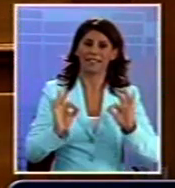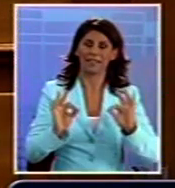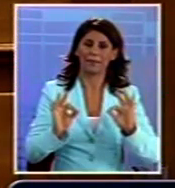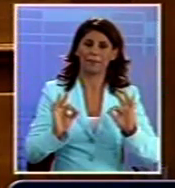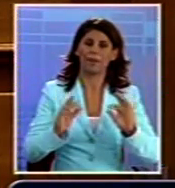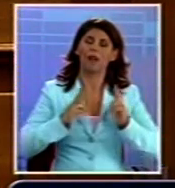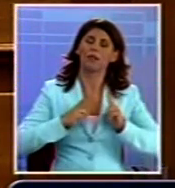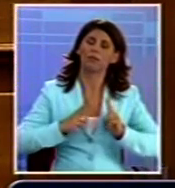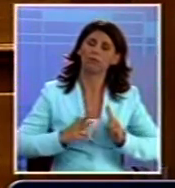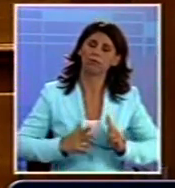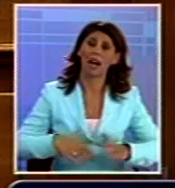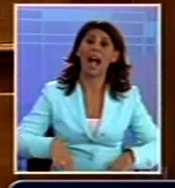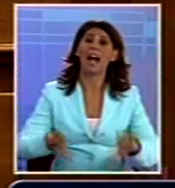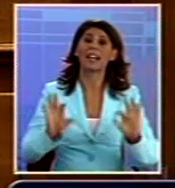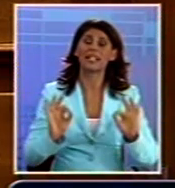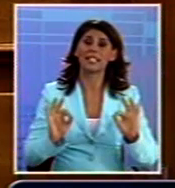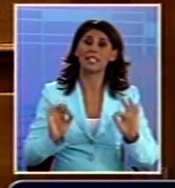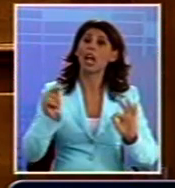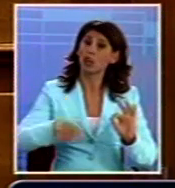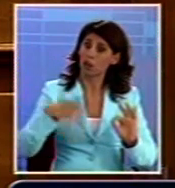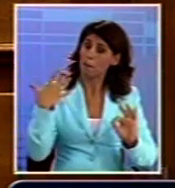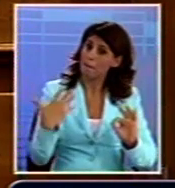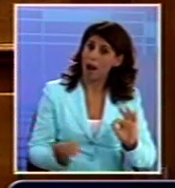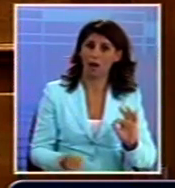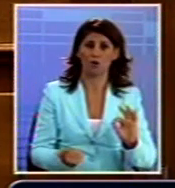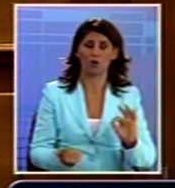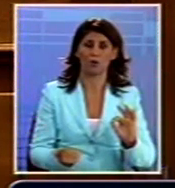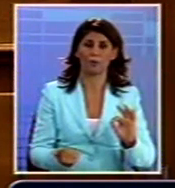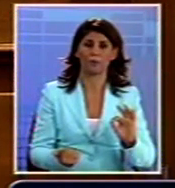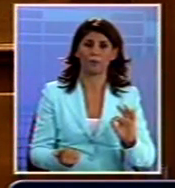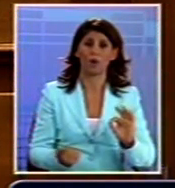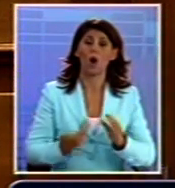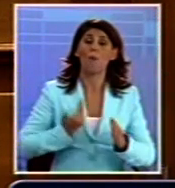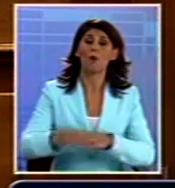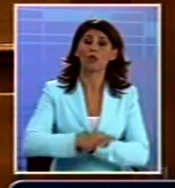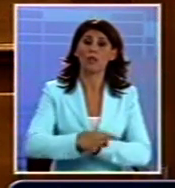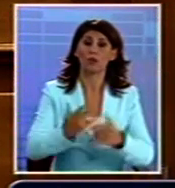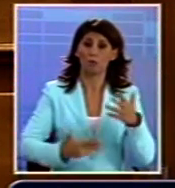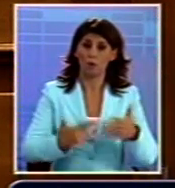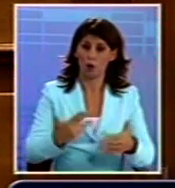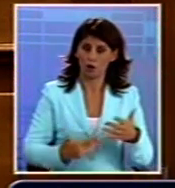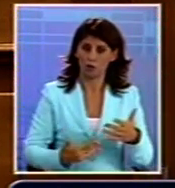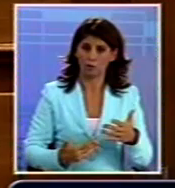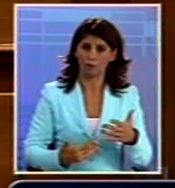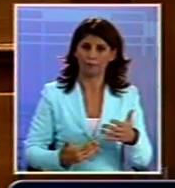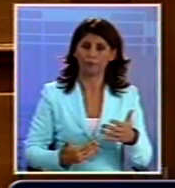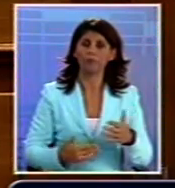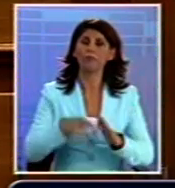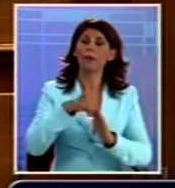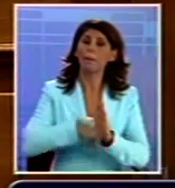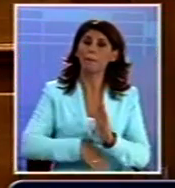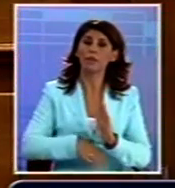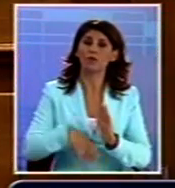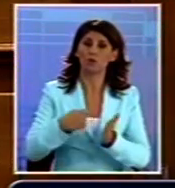Η ανακούφιση αρχίζει. Ήδη υπάρχουν στο προσχέδιο του προϋπολογισμού μείωση του